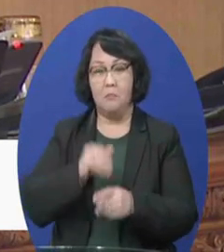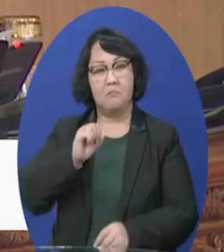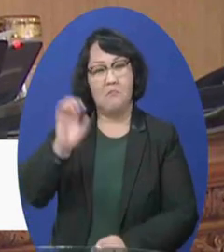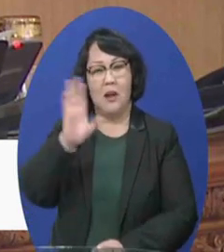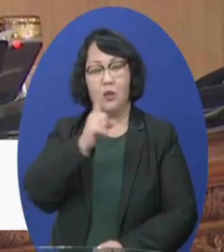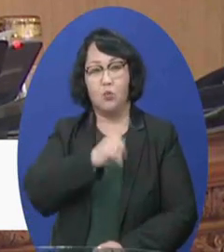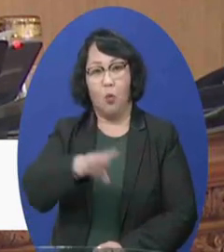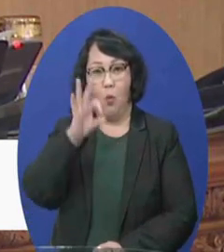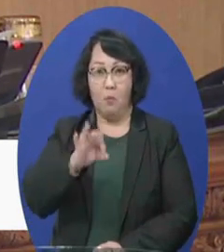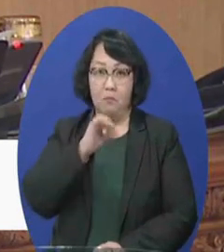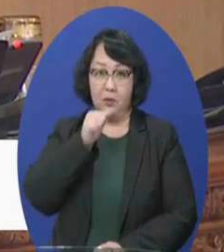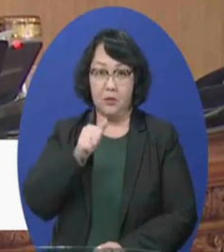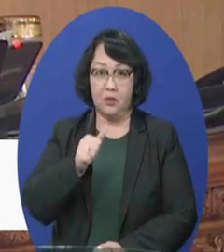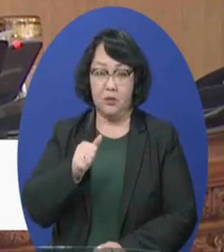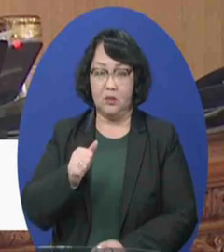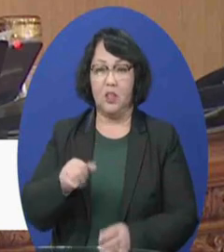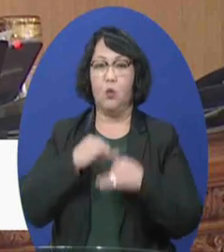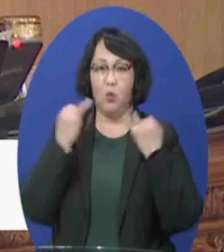Би энэ парламентаас мөн